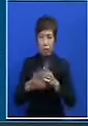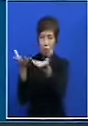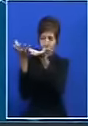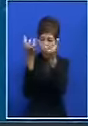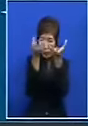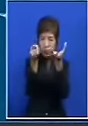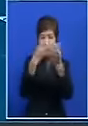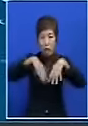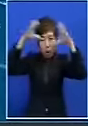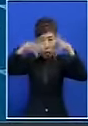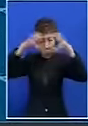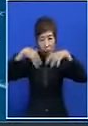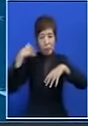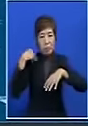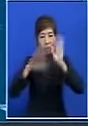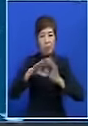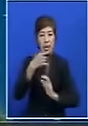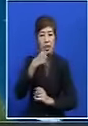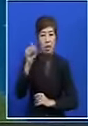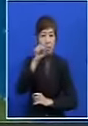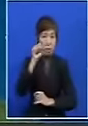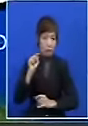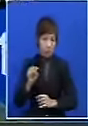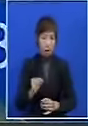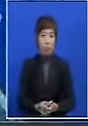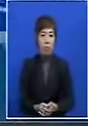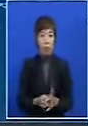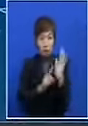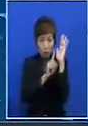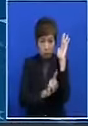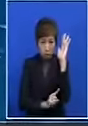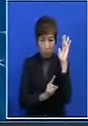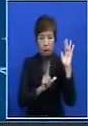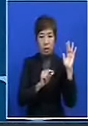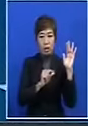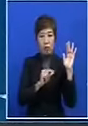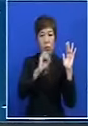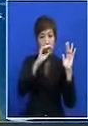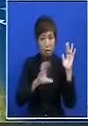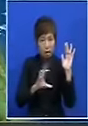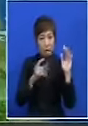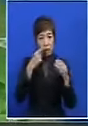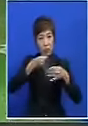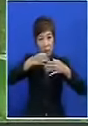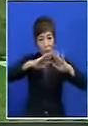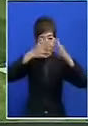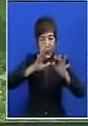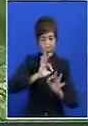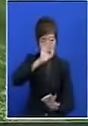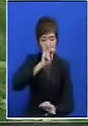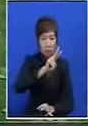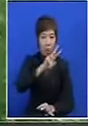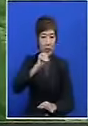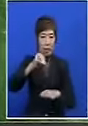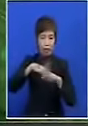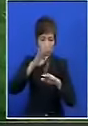บางส่วนกับฝนฟ้าคะนองบางแห่งร้อยละ10ของพื้นที่อุณหภูมิต่ำสุด20องศาเซลเซียสนะครับส่วนทะเลมีคลื่นสูงกว่า